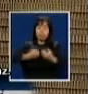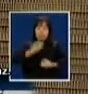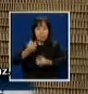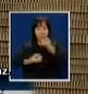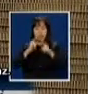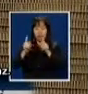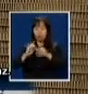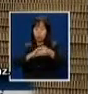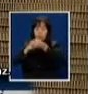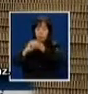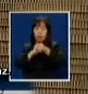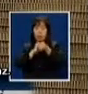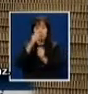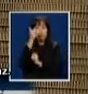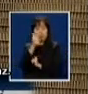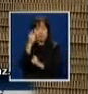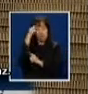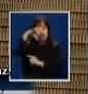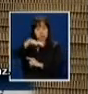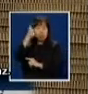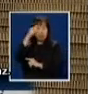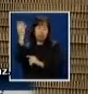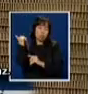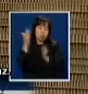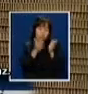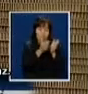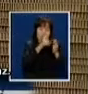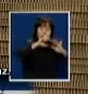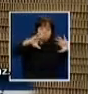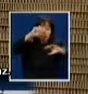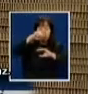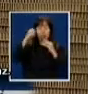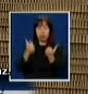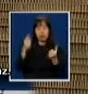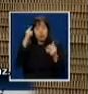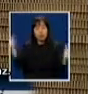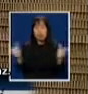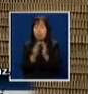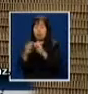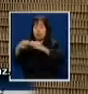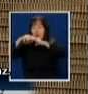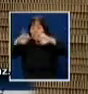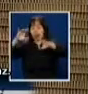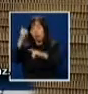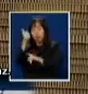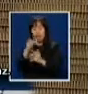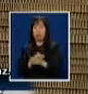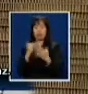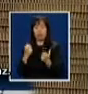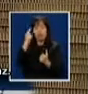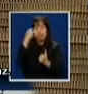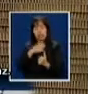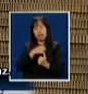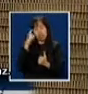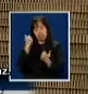กันนะครับเพื่อที่จะเป็นเวทีที่มีความเป็นประชาธิปไตยอย่างแท้จริงนะครับผมอยากจะขอยืนยันนะครับว่างานทางด้าน